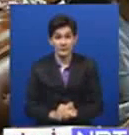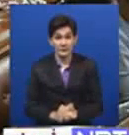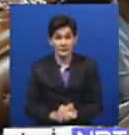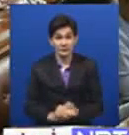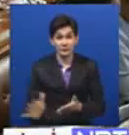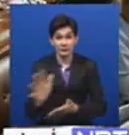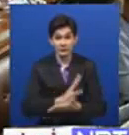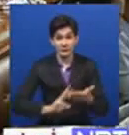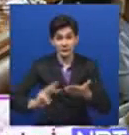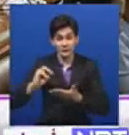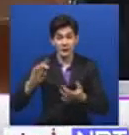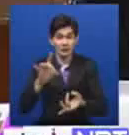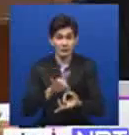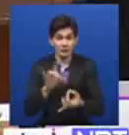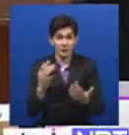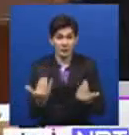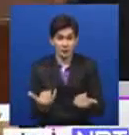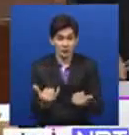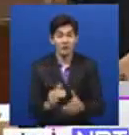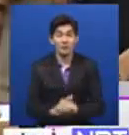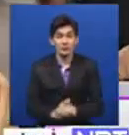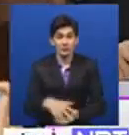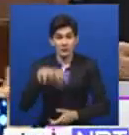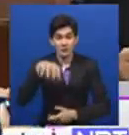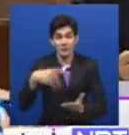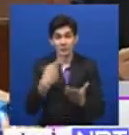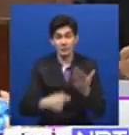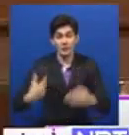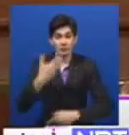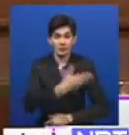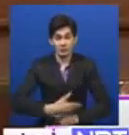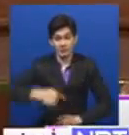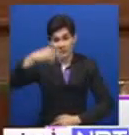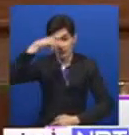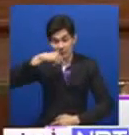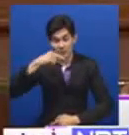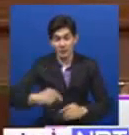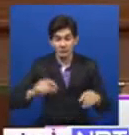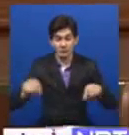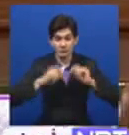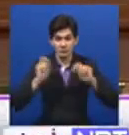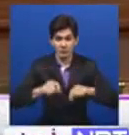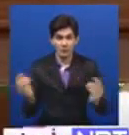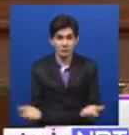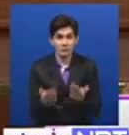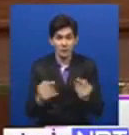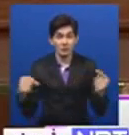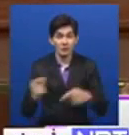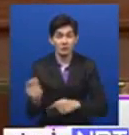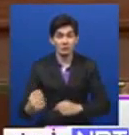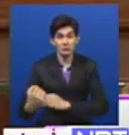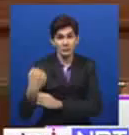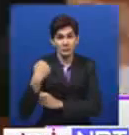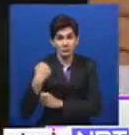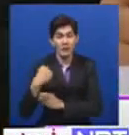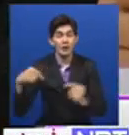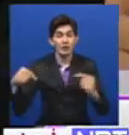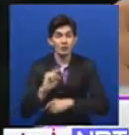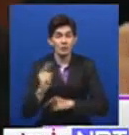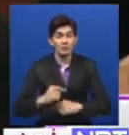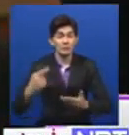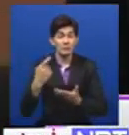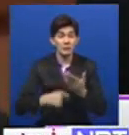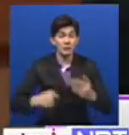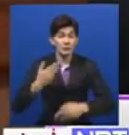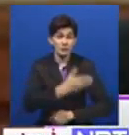มหาวิทยาลัยสุโขทัยธรรมาธิราชและสำนักงานหลักประกันสุขภาพแห่งชาติลงนามข้อตกลงสร้างความเข้มแข็งระบบหลักประกันสุข